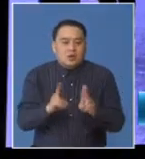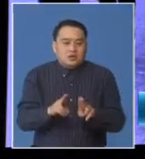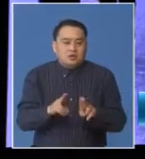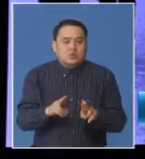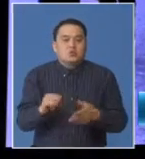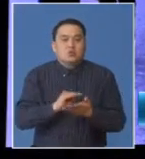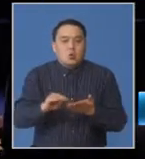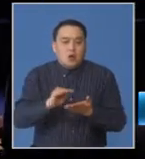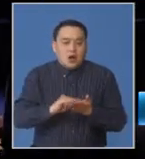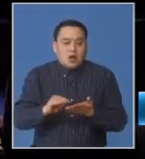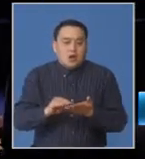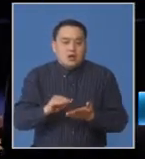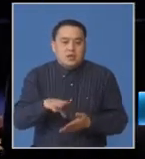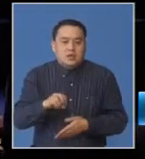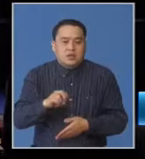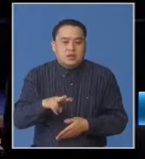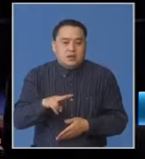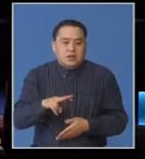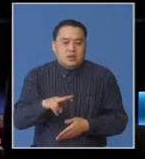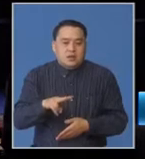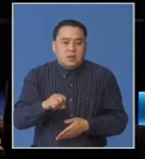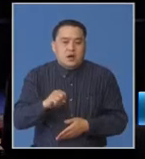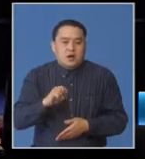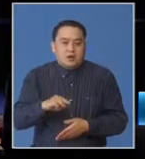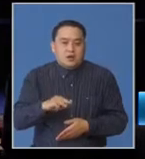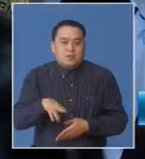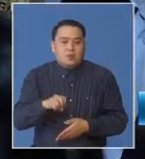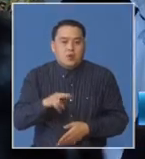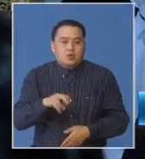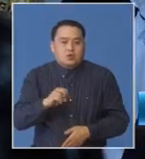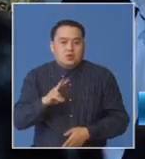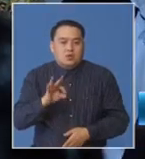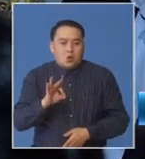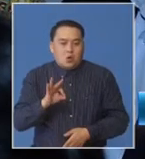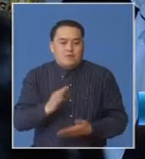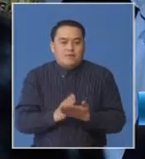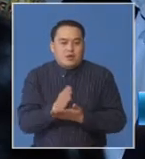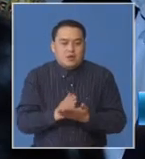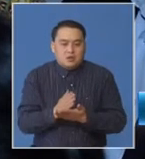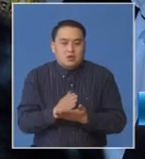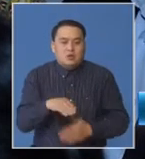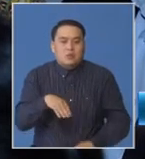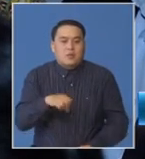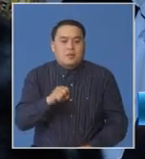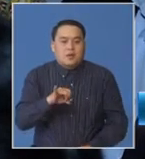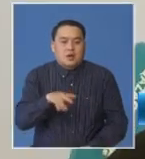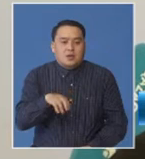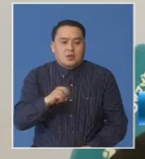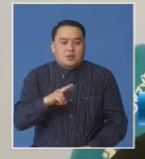и в журналистике. Это Едель Токенов, Бакыт Алимов, Наталья Борсенко и ветеран телеканала ЖТСУ Турсенбек